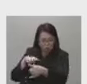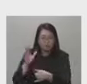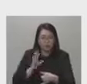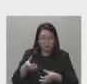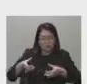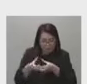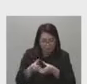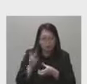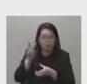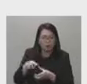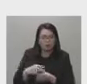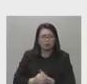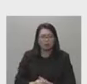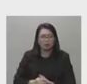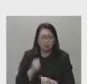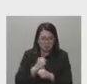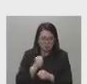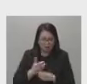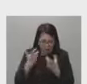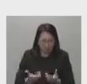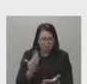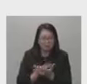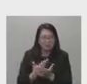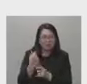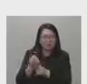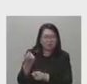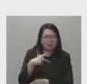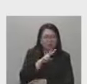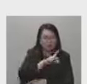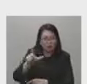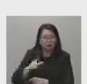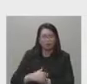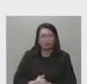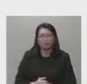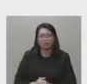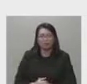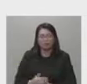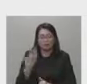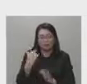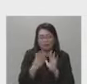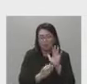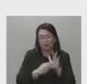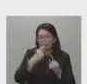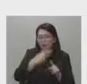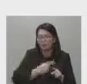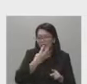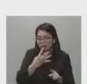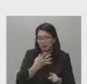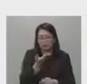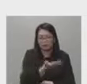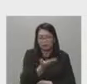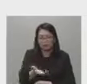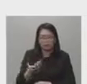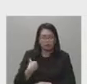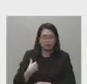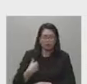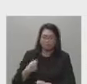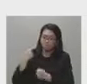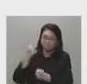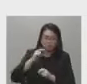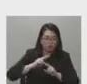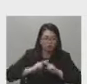ฉบับที่2และ3จะชัดกว่านี้นี่คือการฝึกอบรมในเดือนเมษาหลายท่านผมประท้วงตัวเองเล